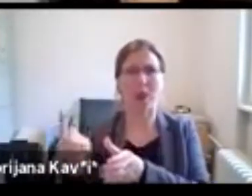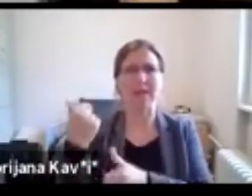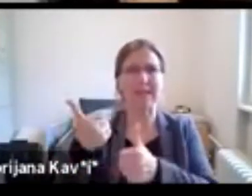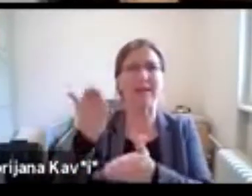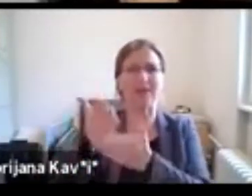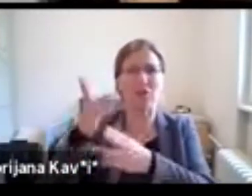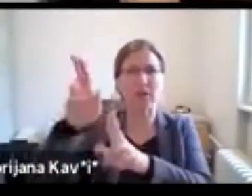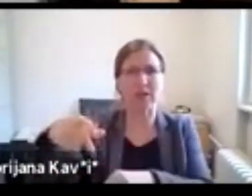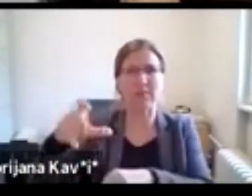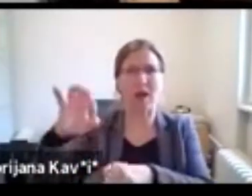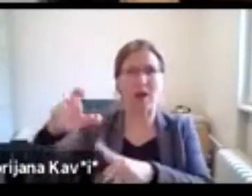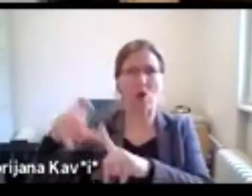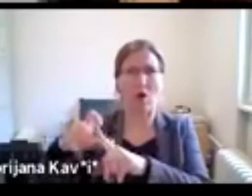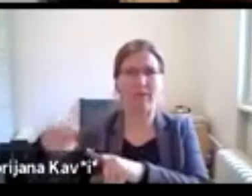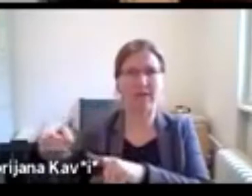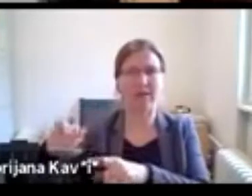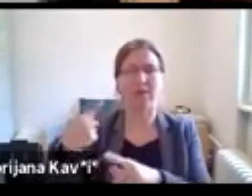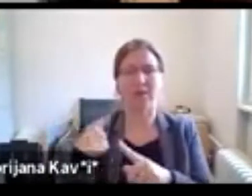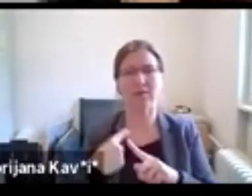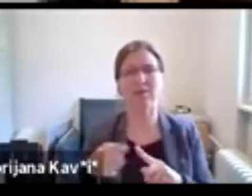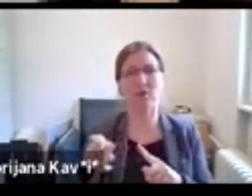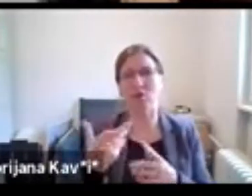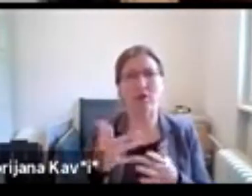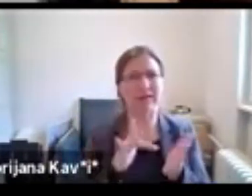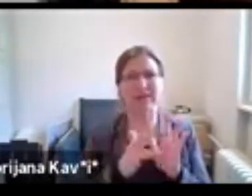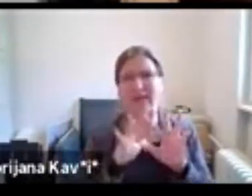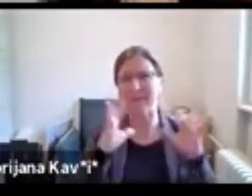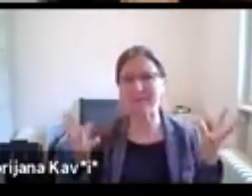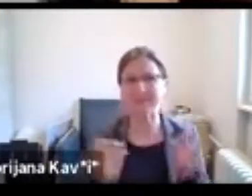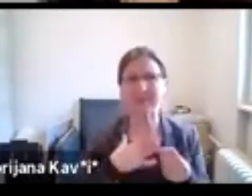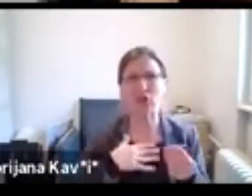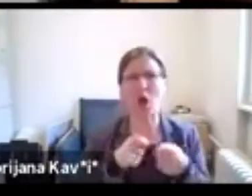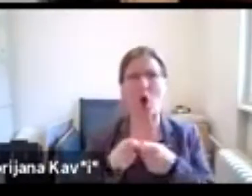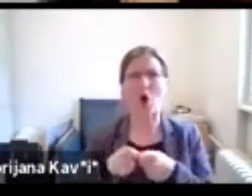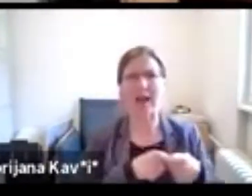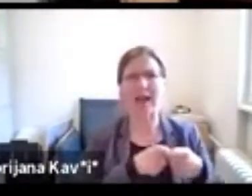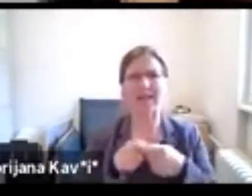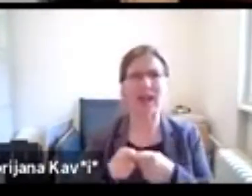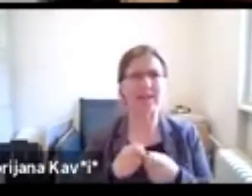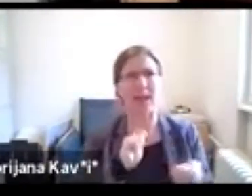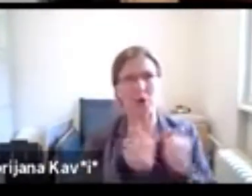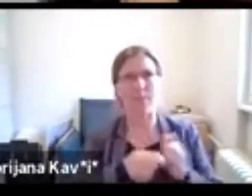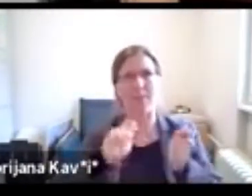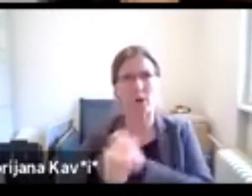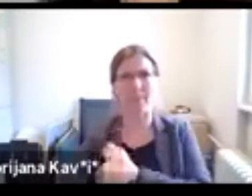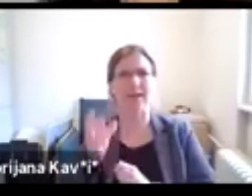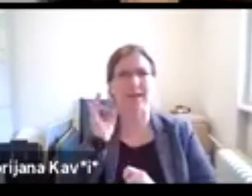COVID-a, pa onda se i na taj način jednostavno mijenja to nekako funkcioniranje doslovno iz dana u dan. Otkazuju